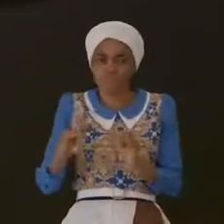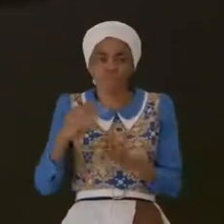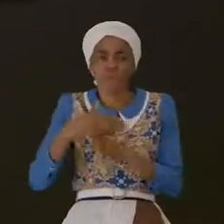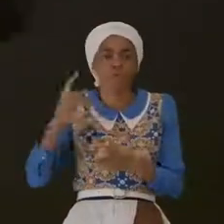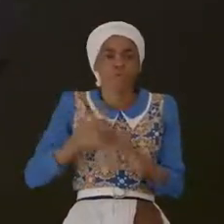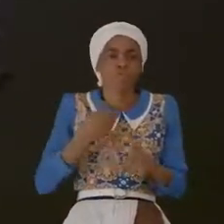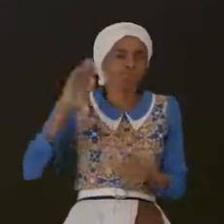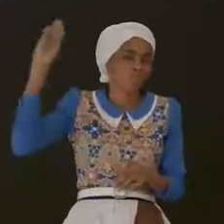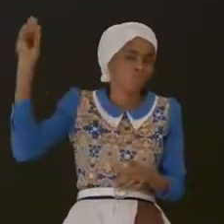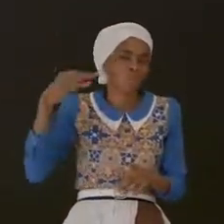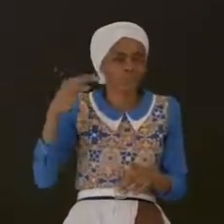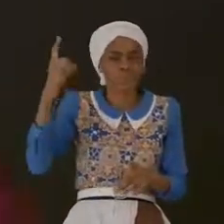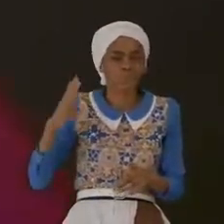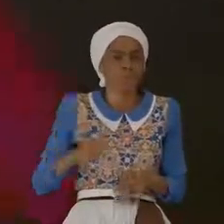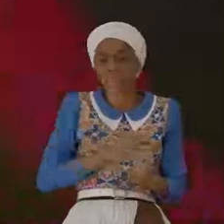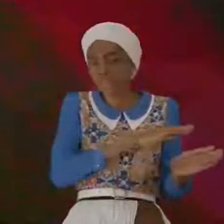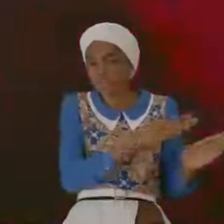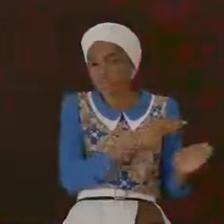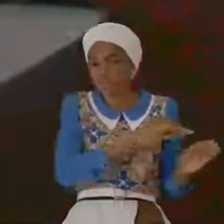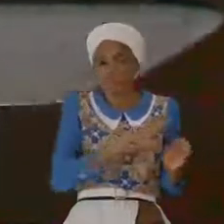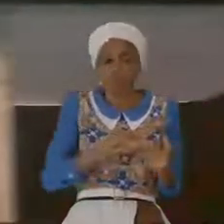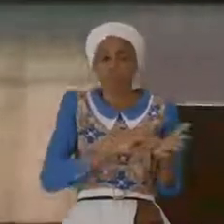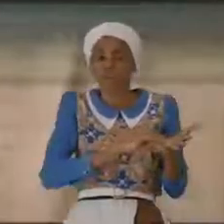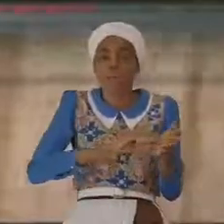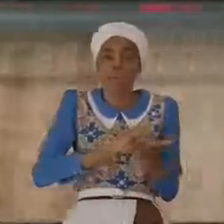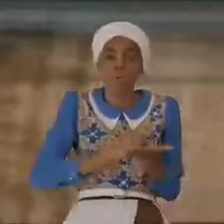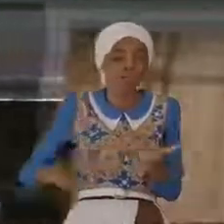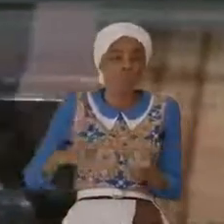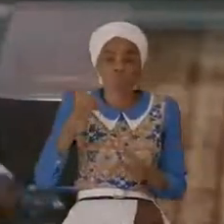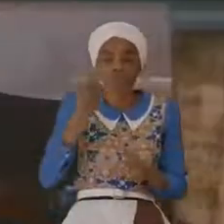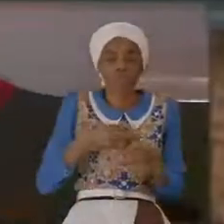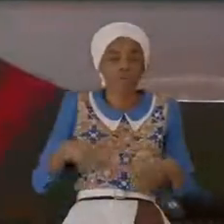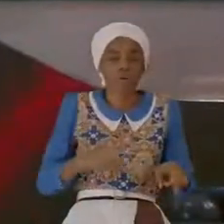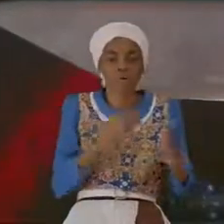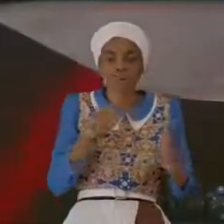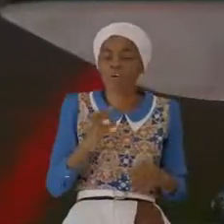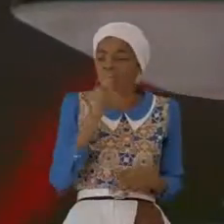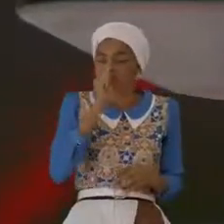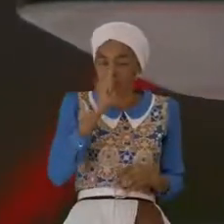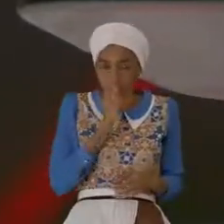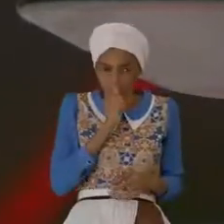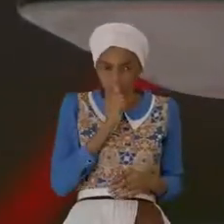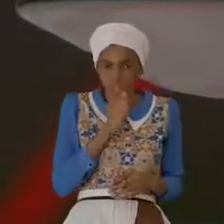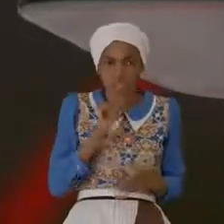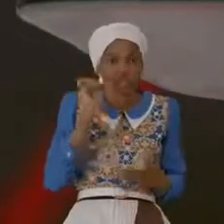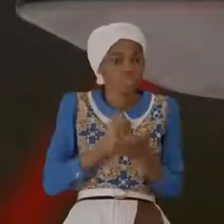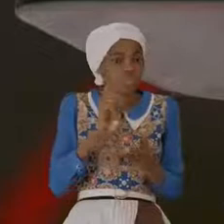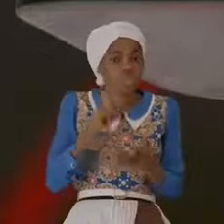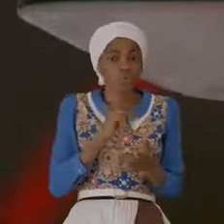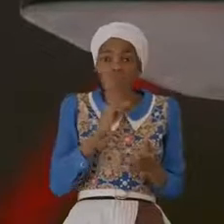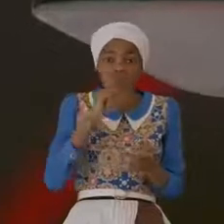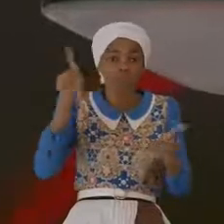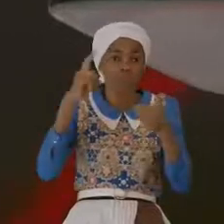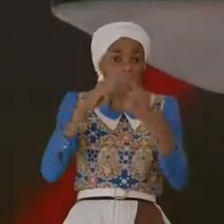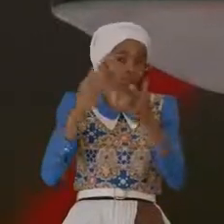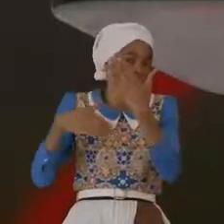éloigner de la persévérance, de persévérer sur ce que vous devez persévérer afin d'aller au ciel. C'est-à-dire qu'il